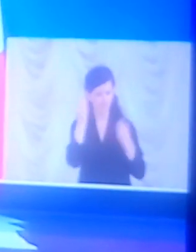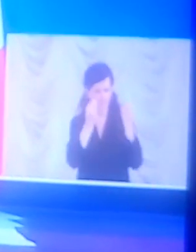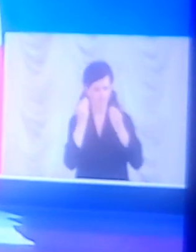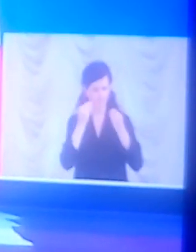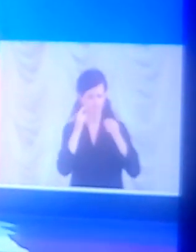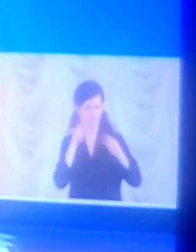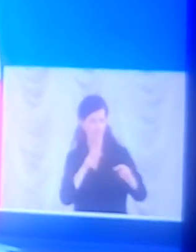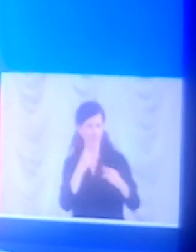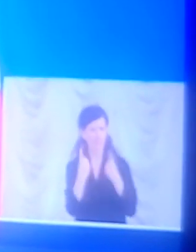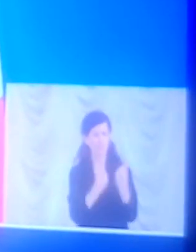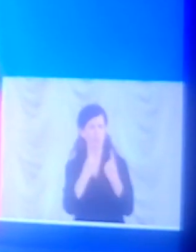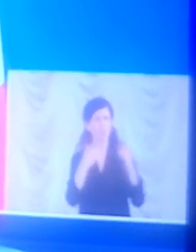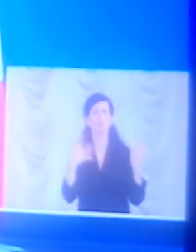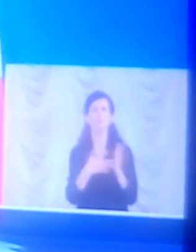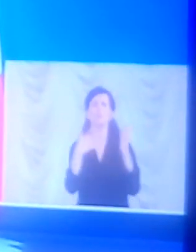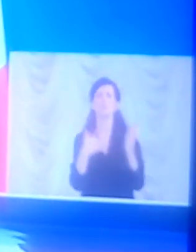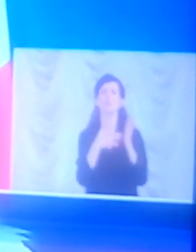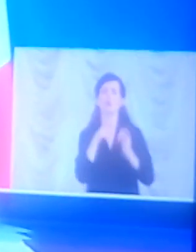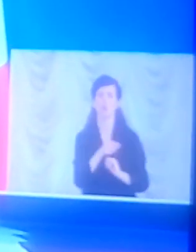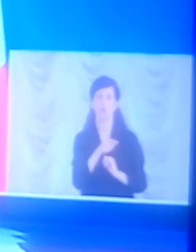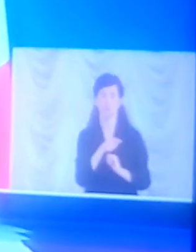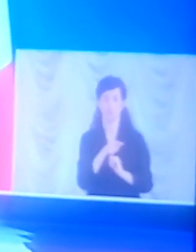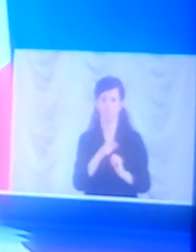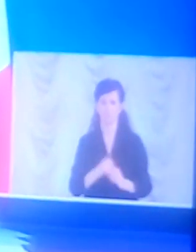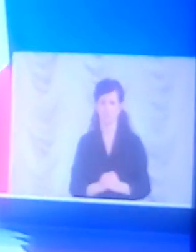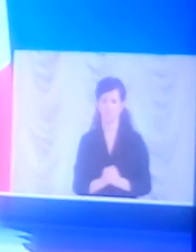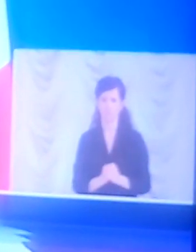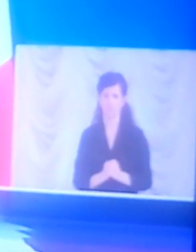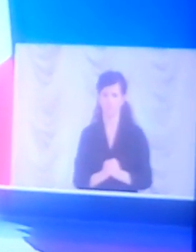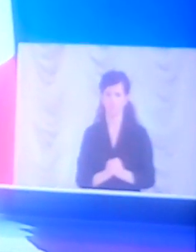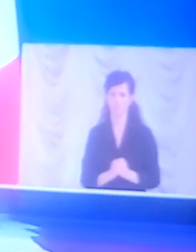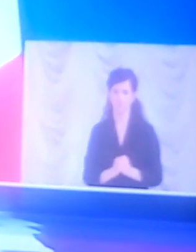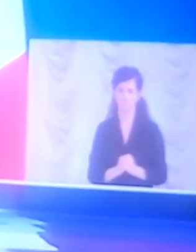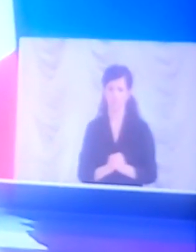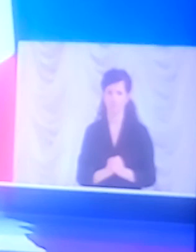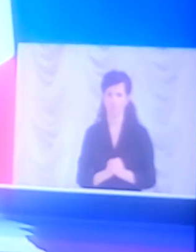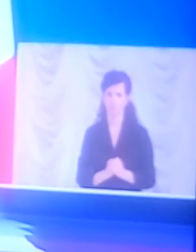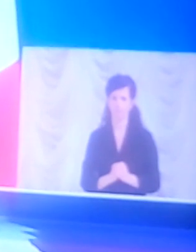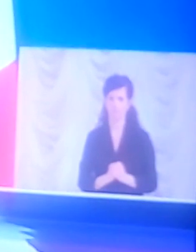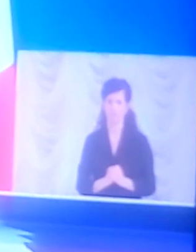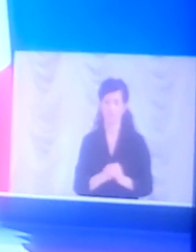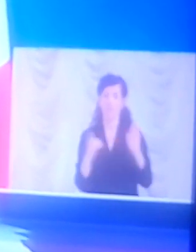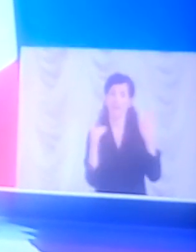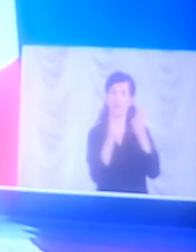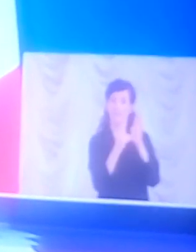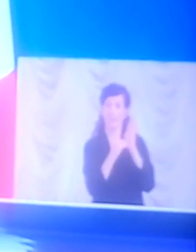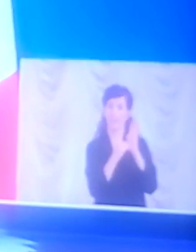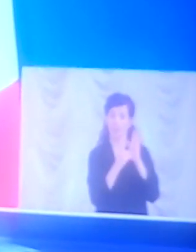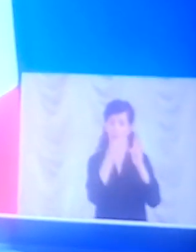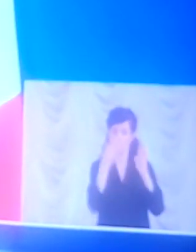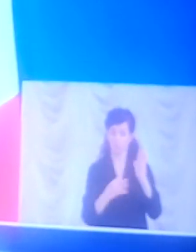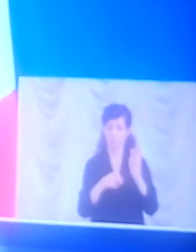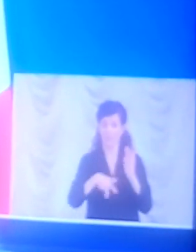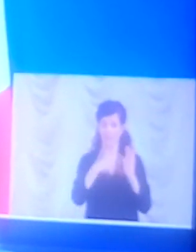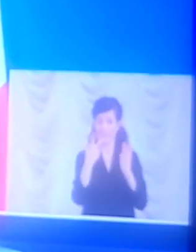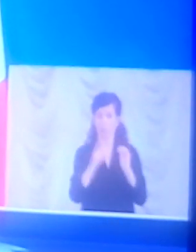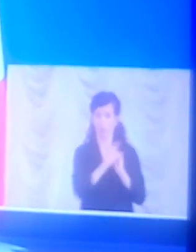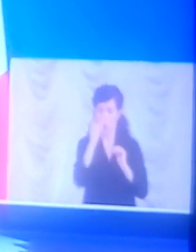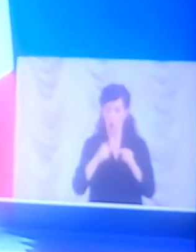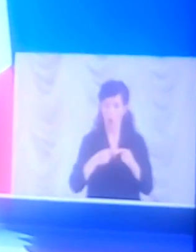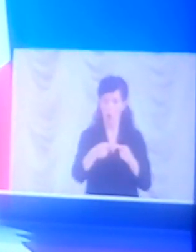situazioni critiche. A 3 giorni dall'adozione di questo decreto, il Ministro della